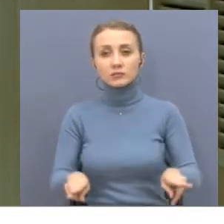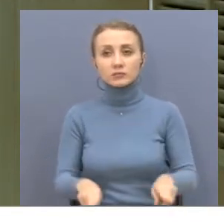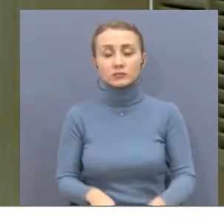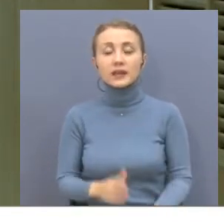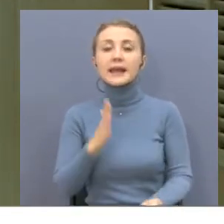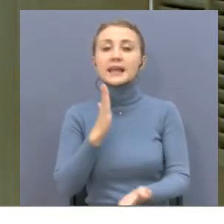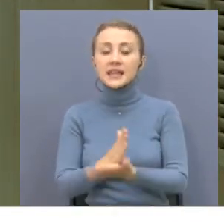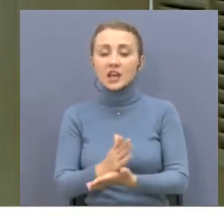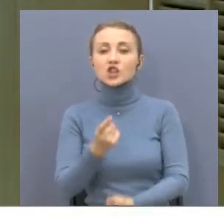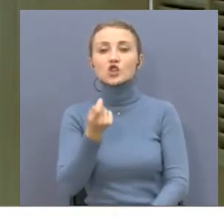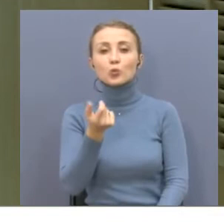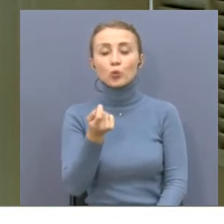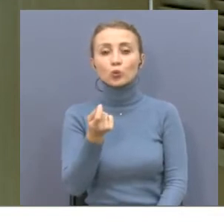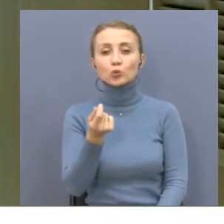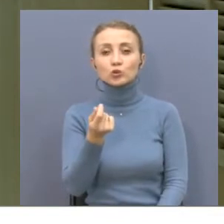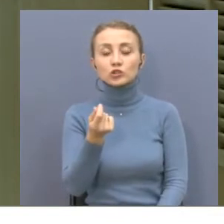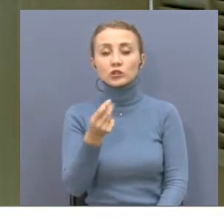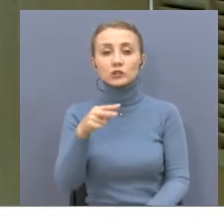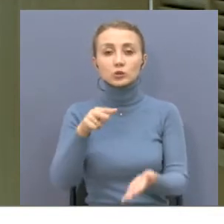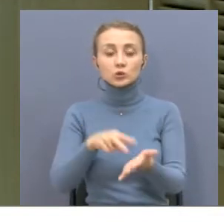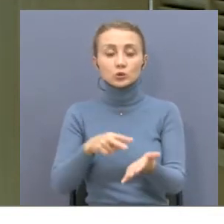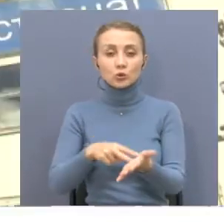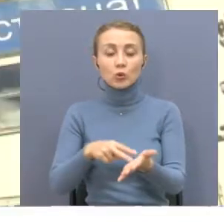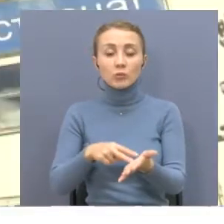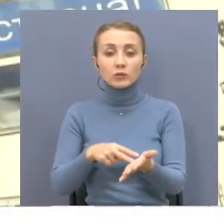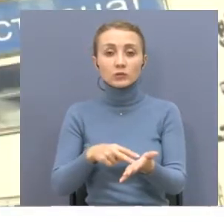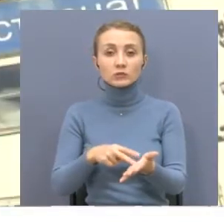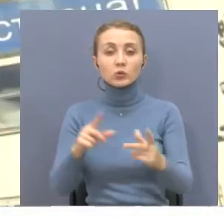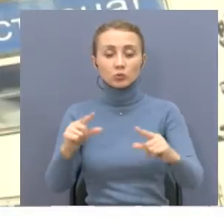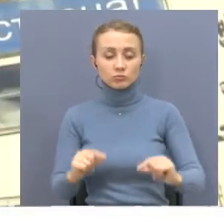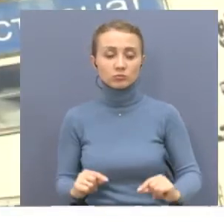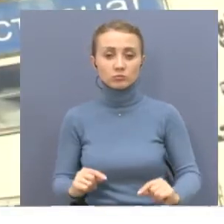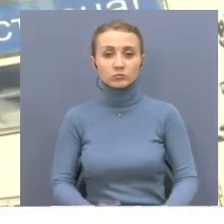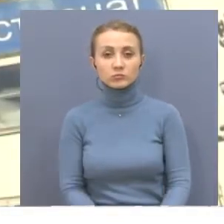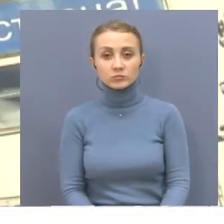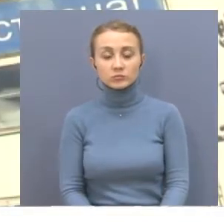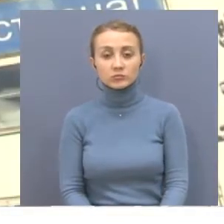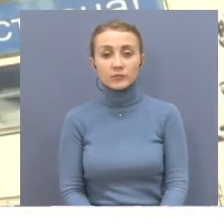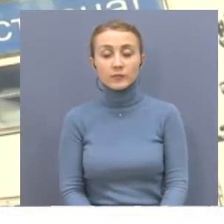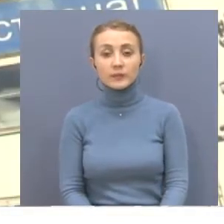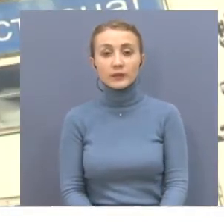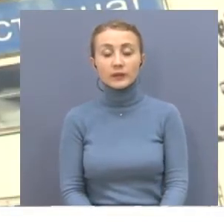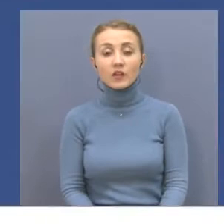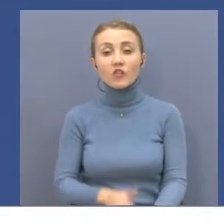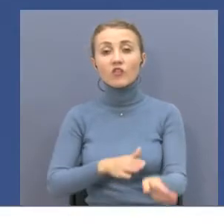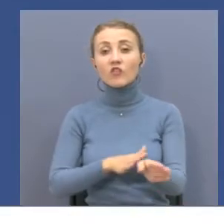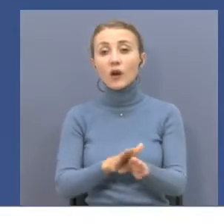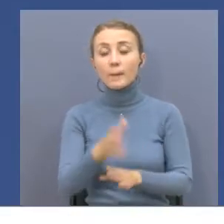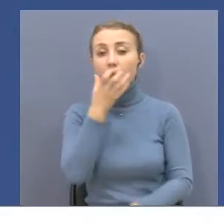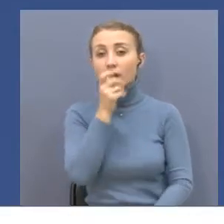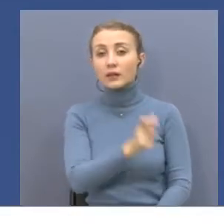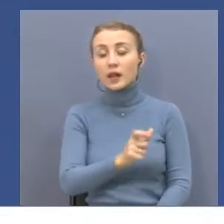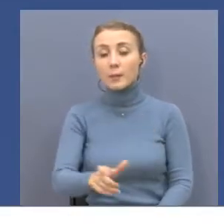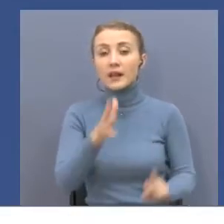жоқ. Бағалар сол деңгейде қалыпты. Жылу беру маусымын лайықты өткізу жұмыстарына облыстық бюджеттен